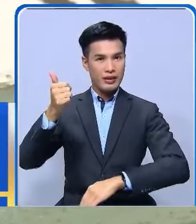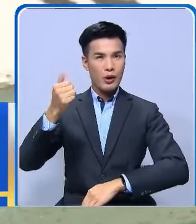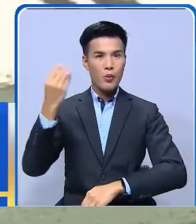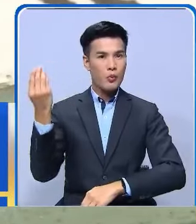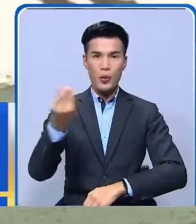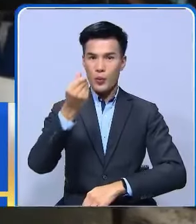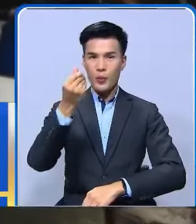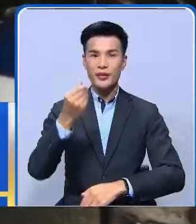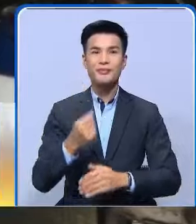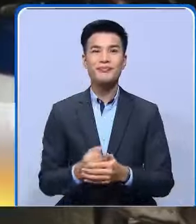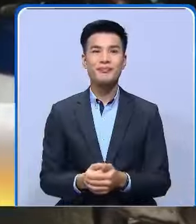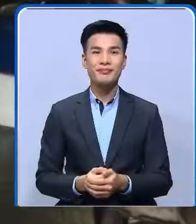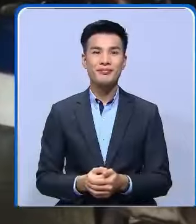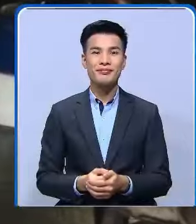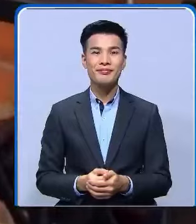ากเจ๊ฝอยว่าอย่างนี้ค่ะ